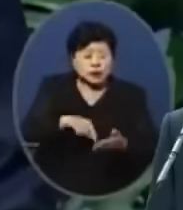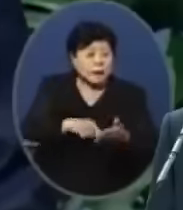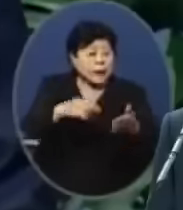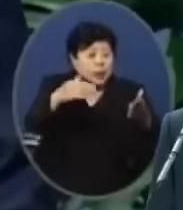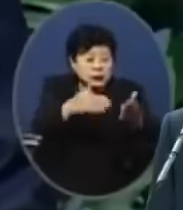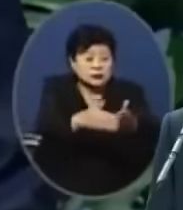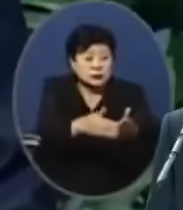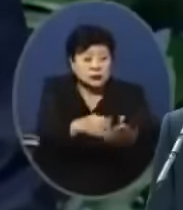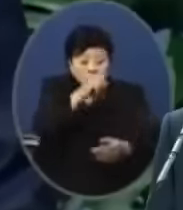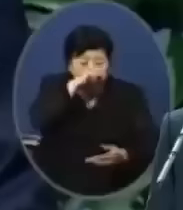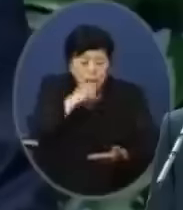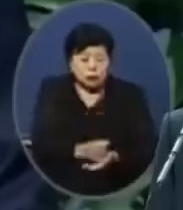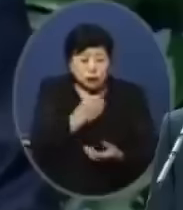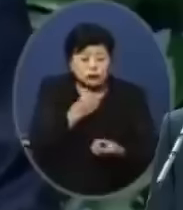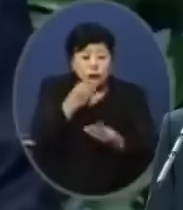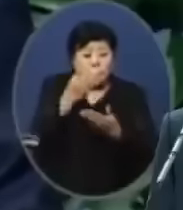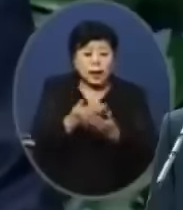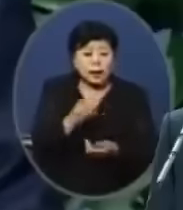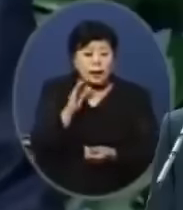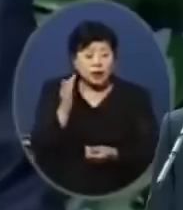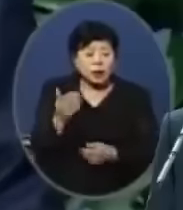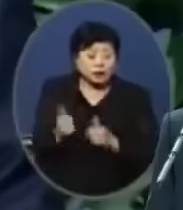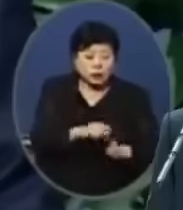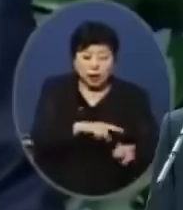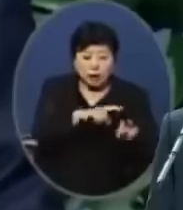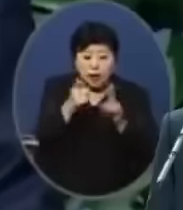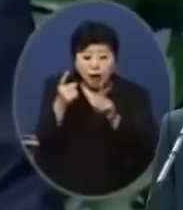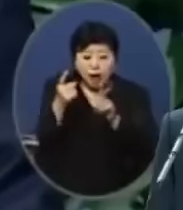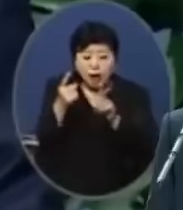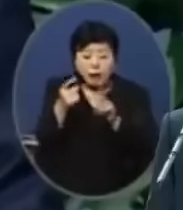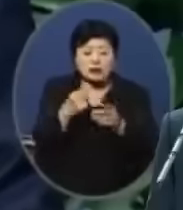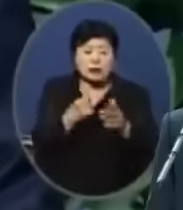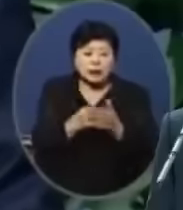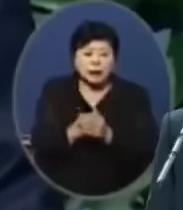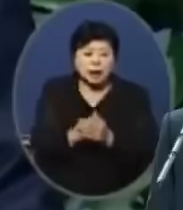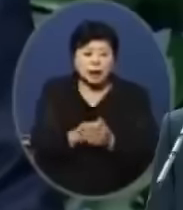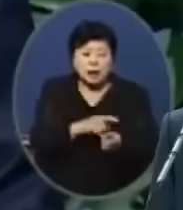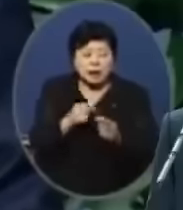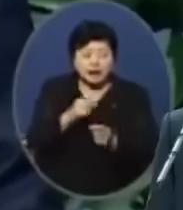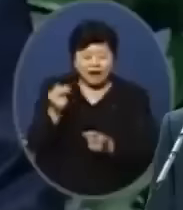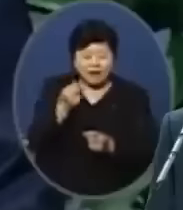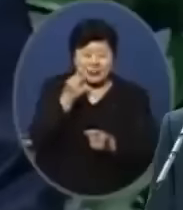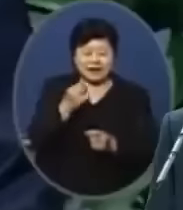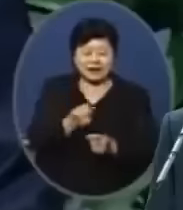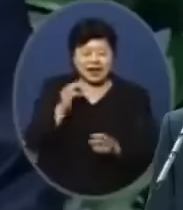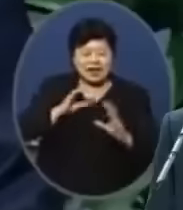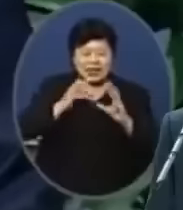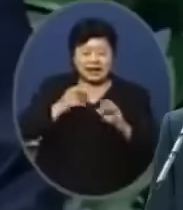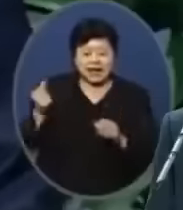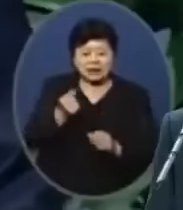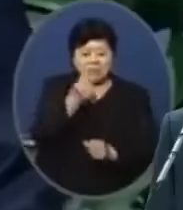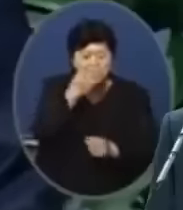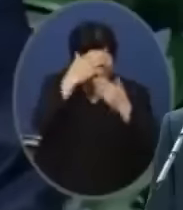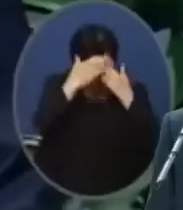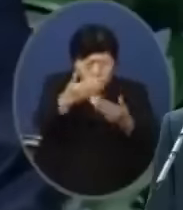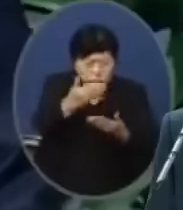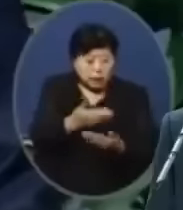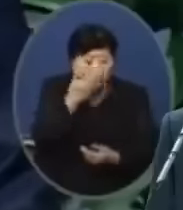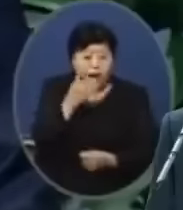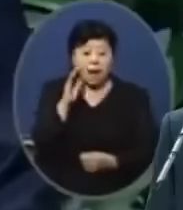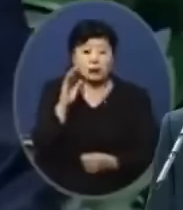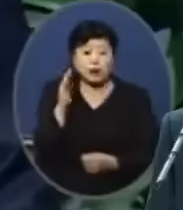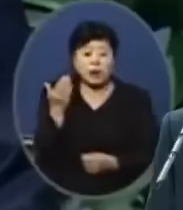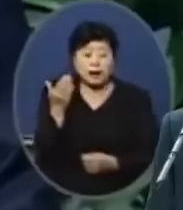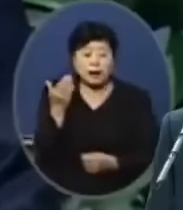말미암아 형통과 축복을 받게 되고 죽었다가 부활하심으로 말미암아 우리는 부활과 영생과 천국을 값없이 얻게